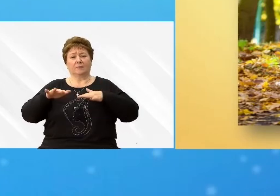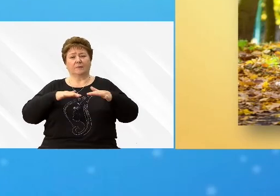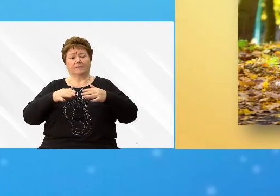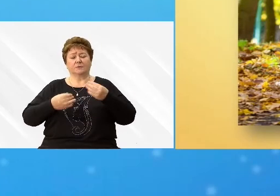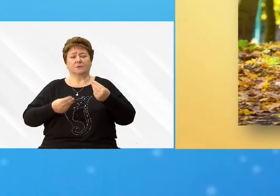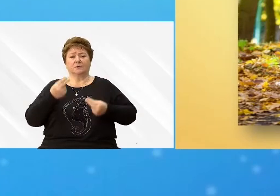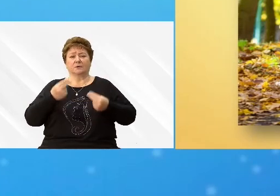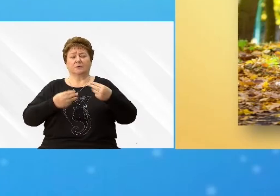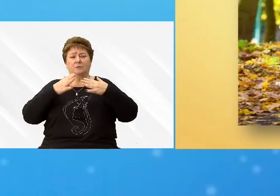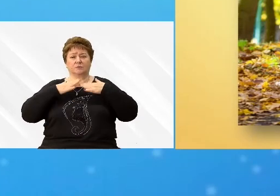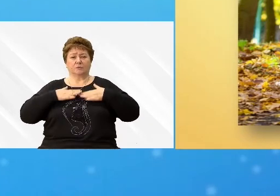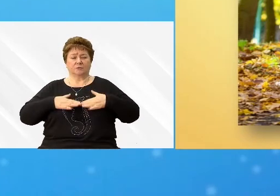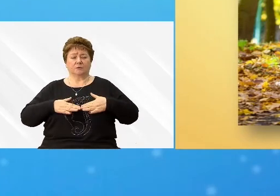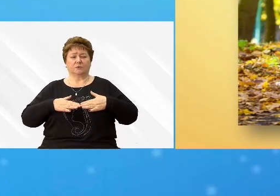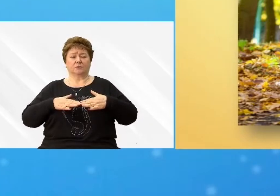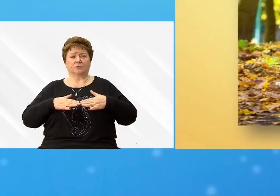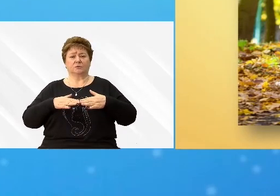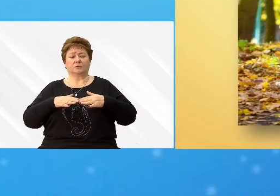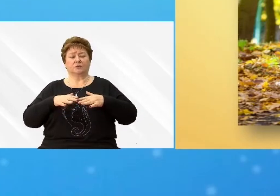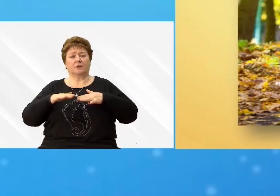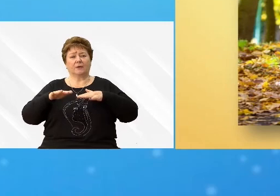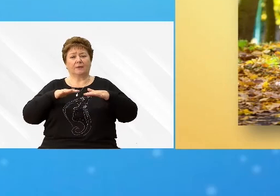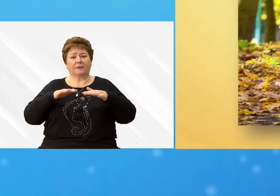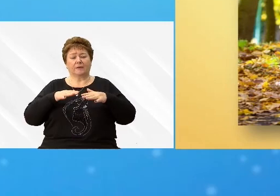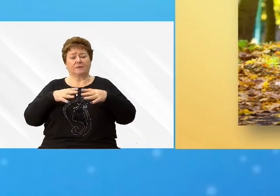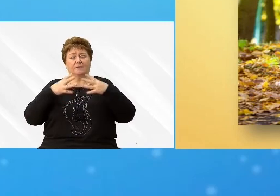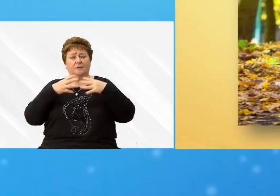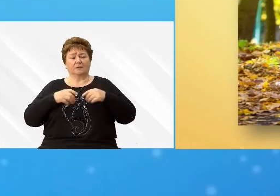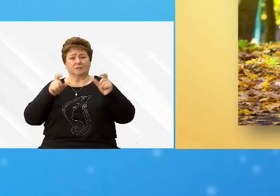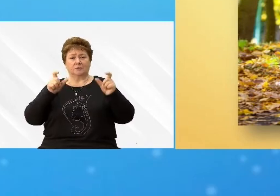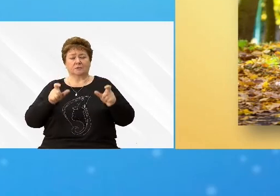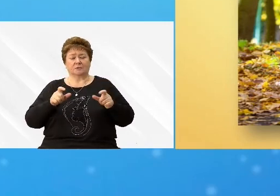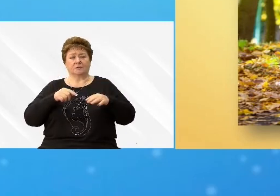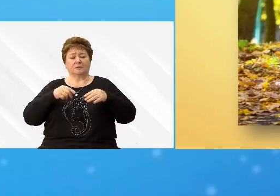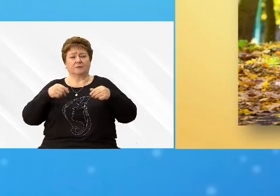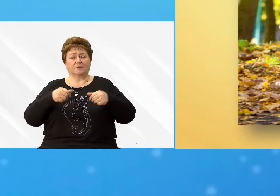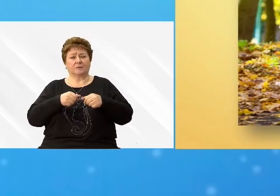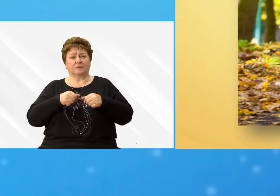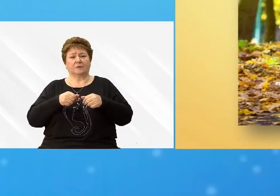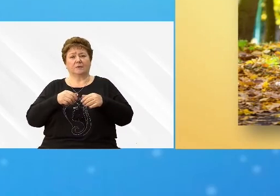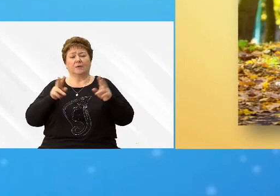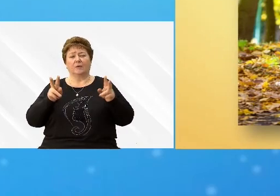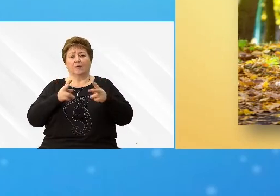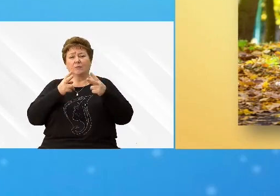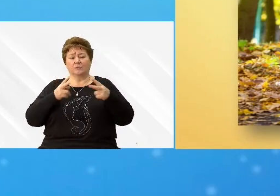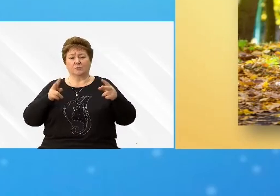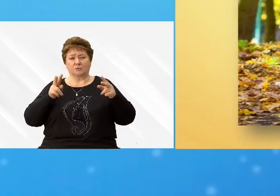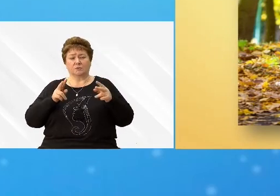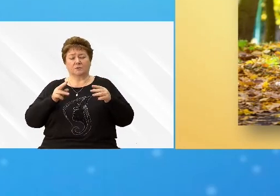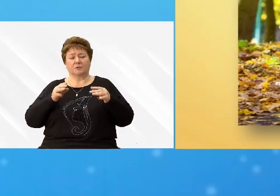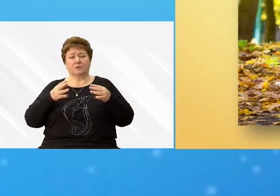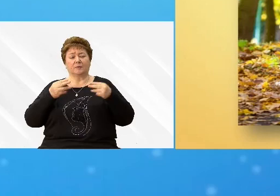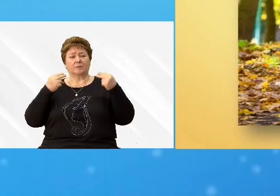игры успокаивающее действие оказывает на организм человека прослушивание мелодичной музыки